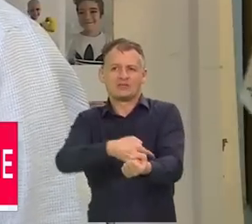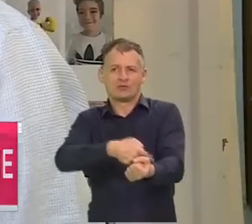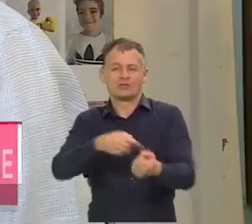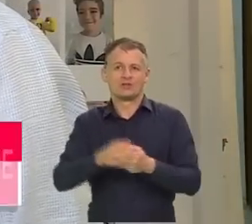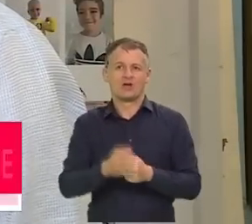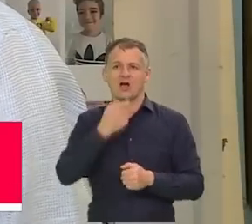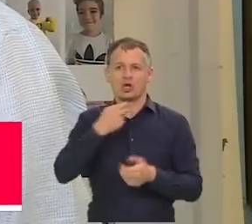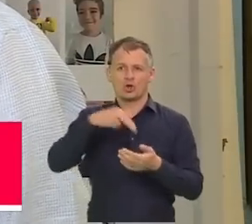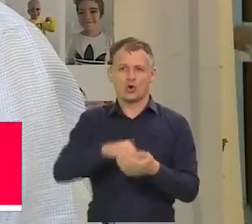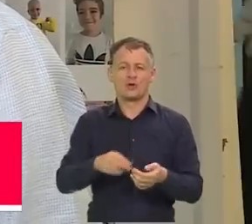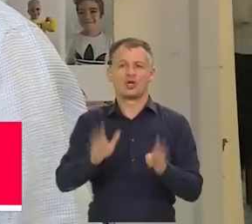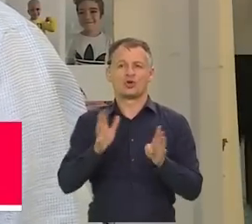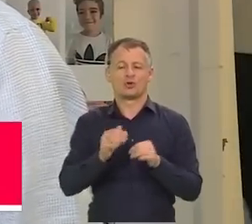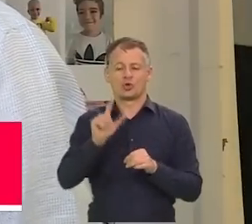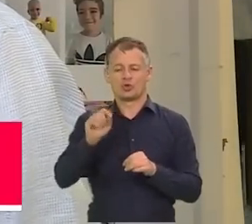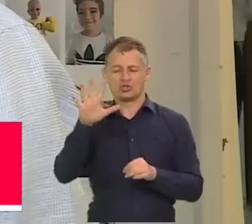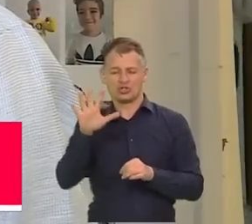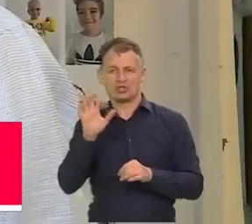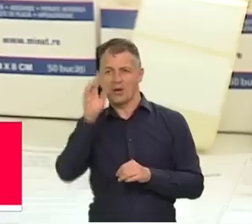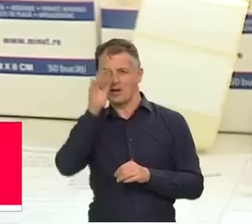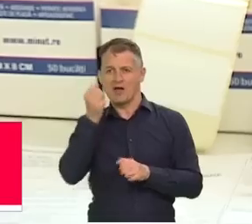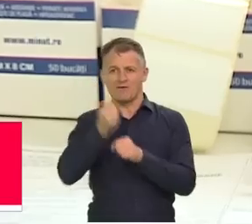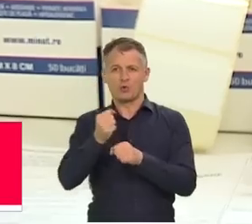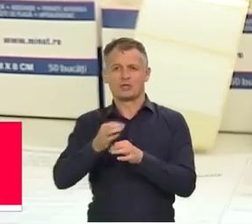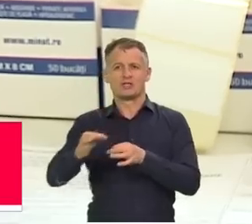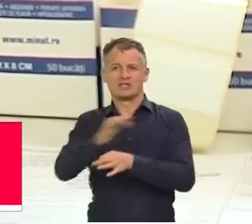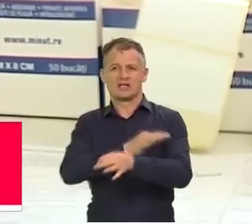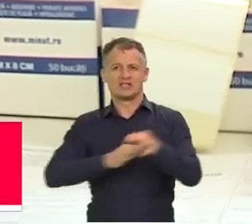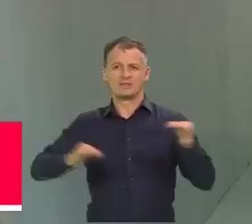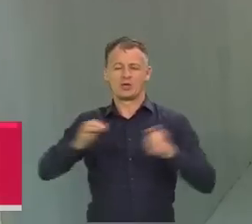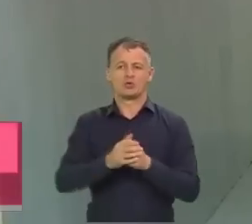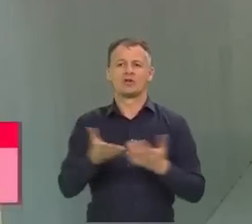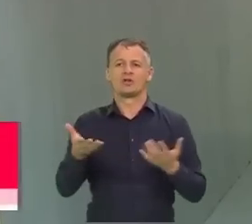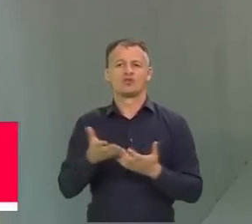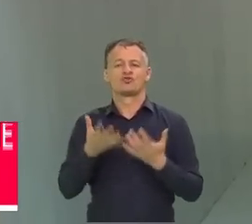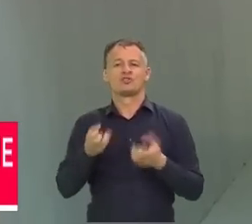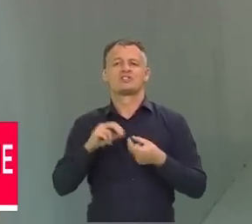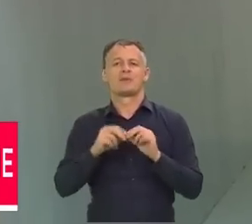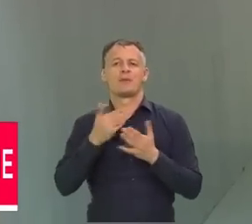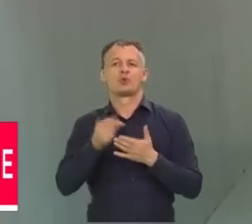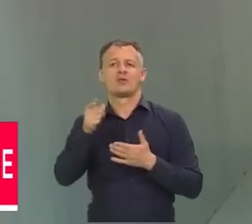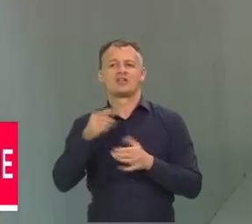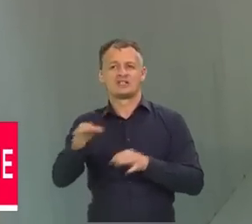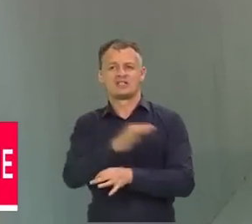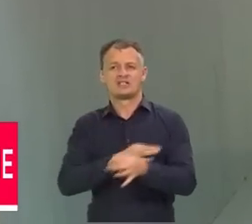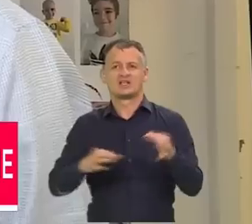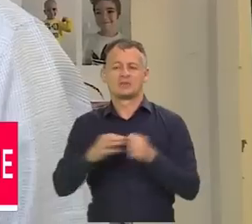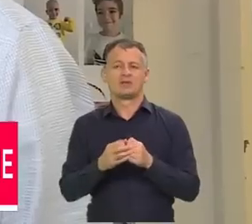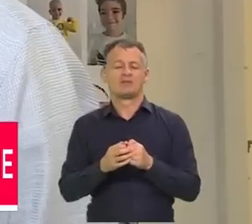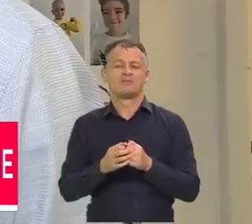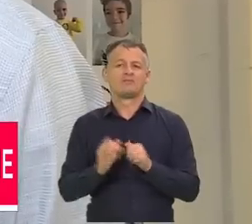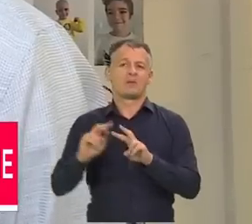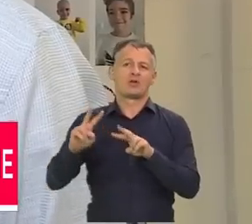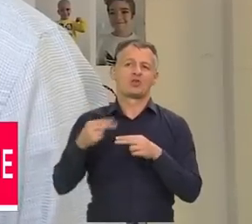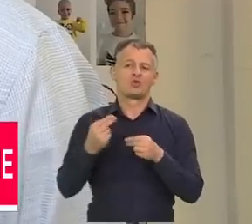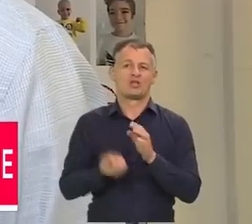în 25 aprilie, am făcut transplantul. Ce reprezenta pentru dumneavoastră acest transplant? Am revenit la o nouă